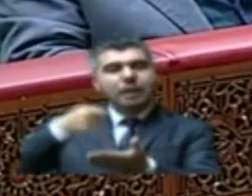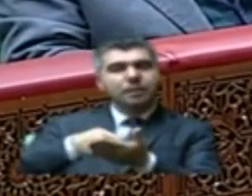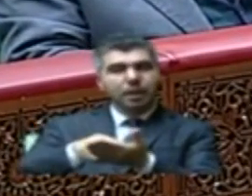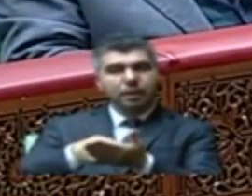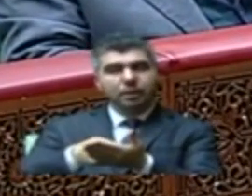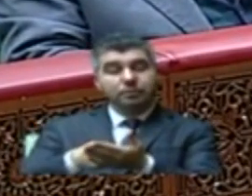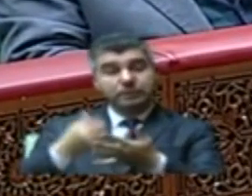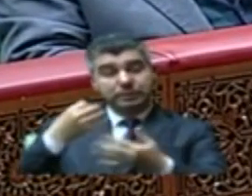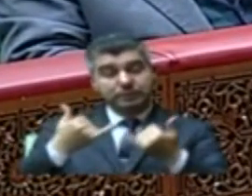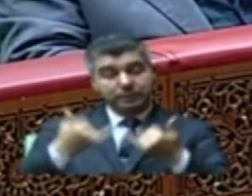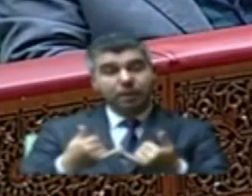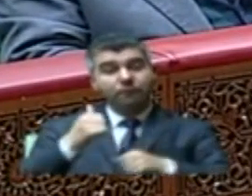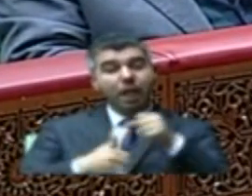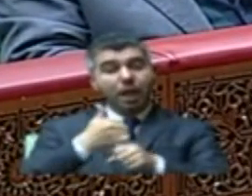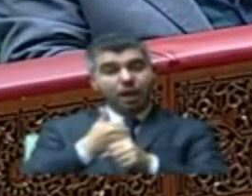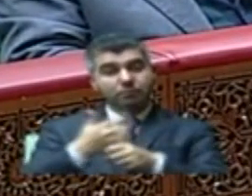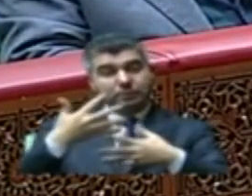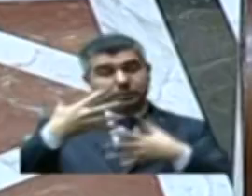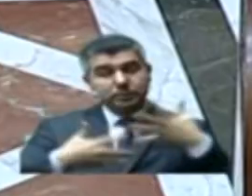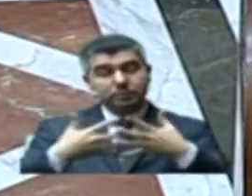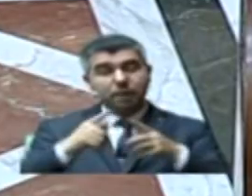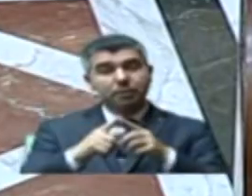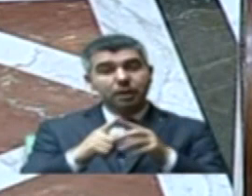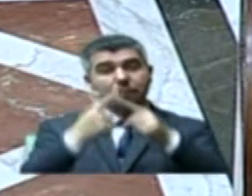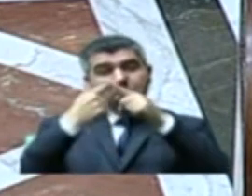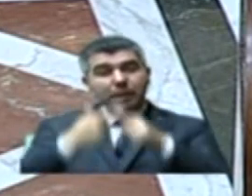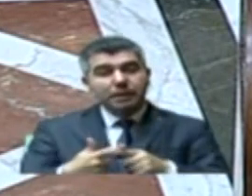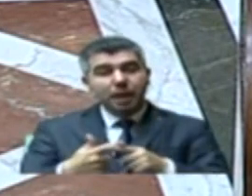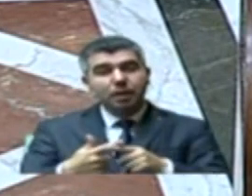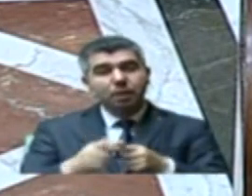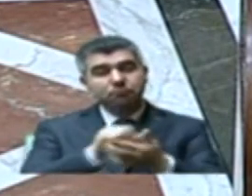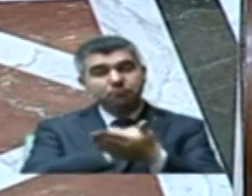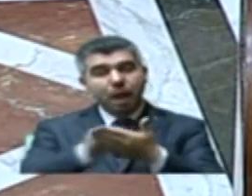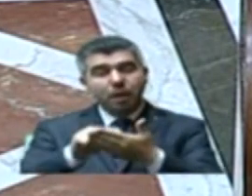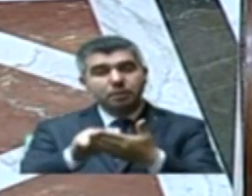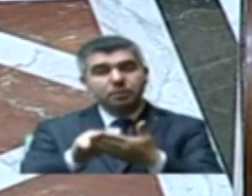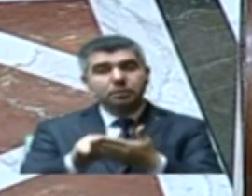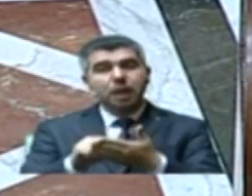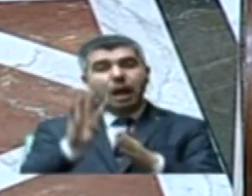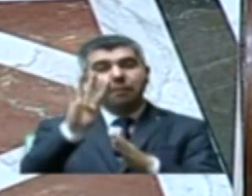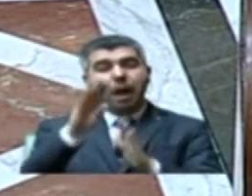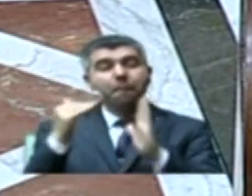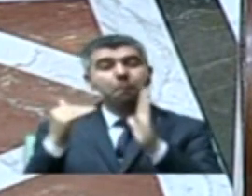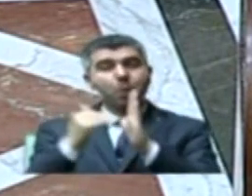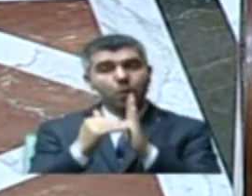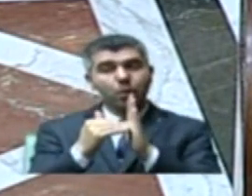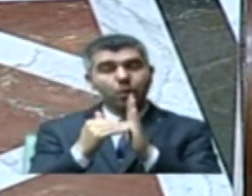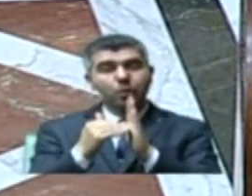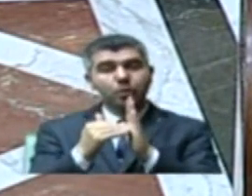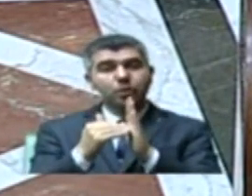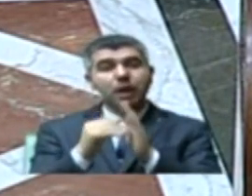السنة عندي في الإحصائيات أنه مبلغ الإكراهات اللي تنفذت في المراكز الحدودية 4 مليون وكذا ديال المال،